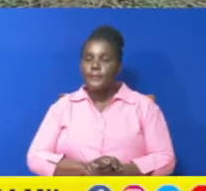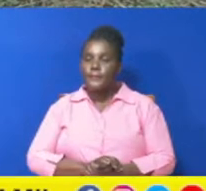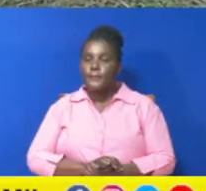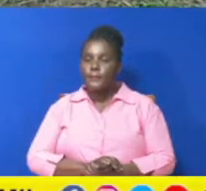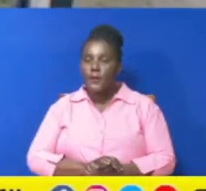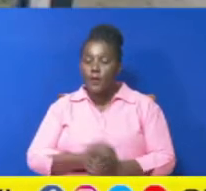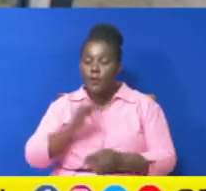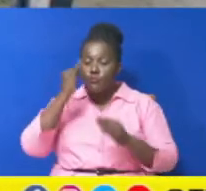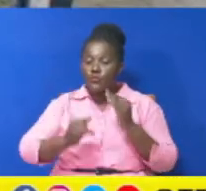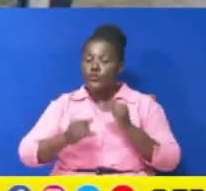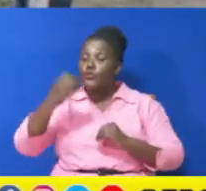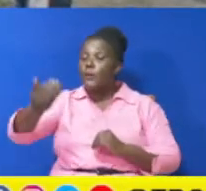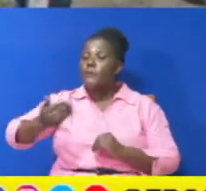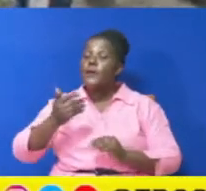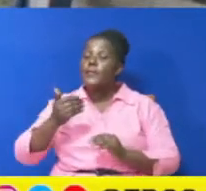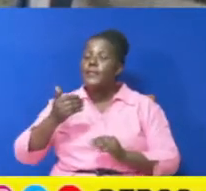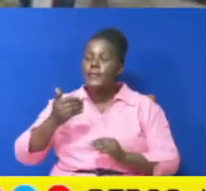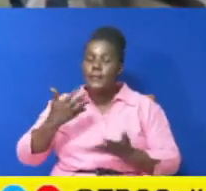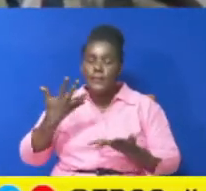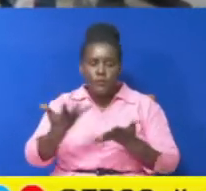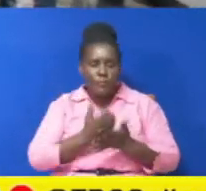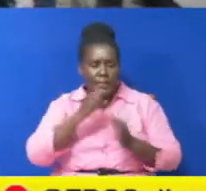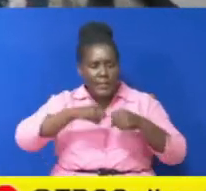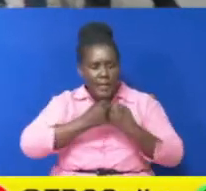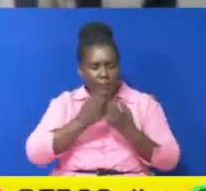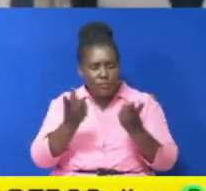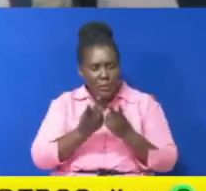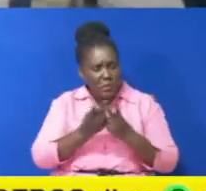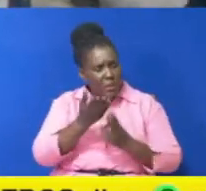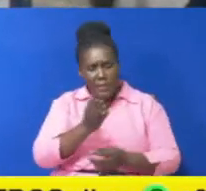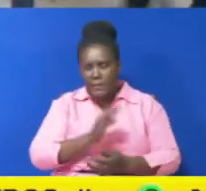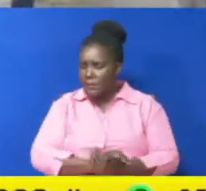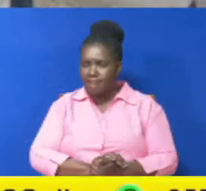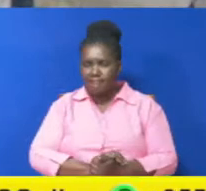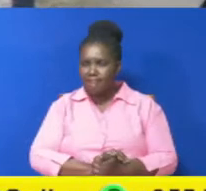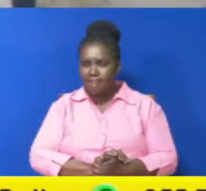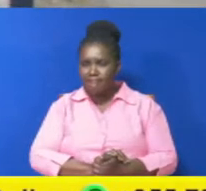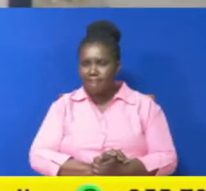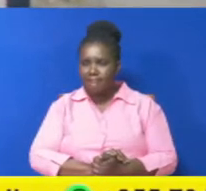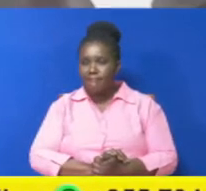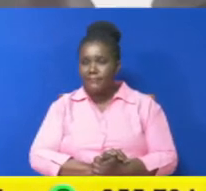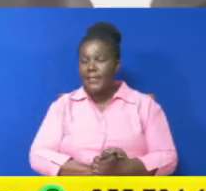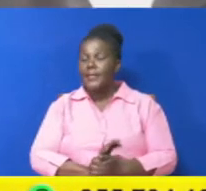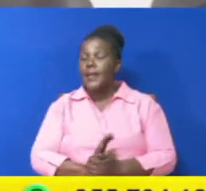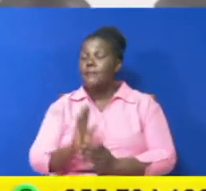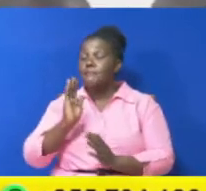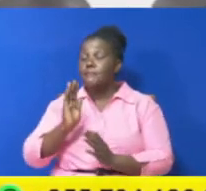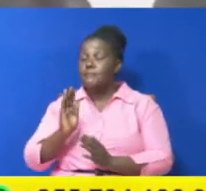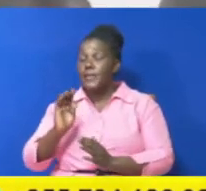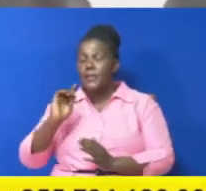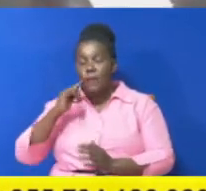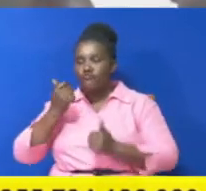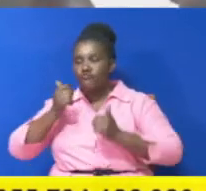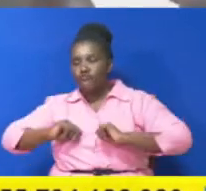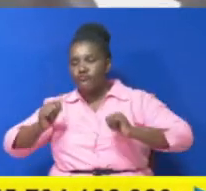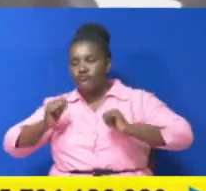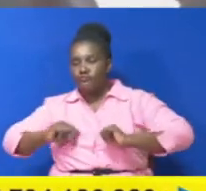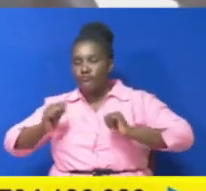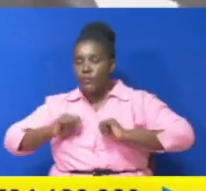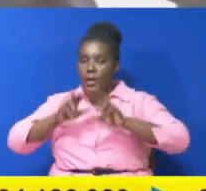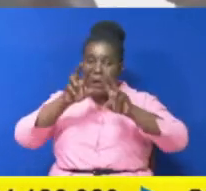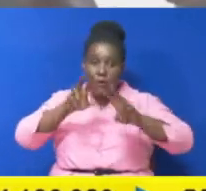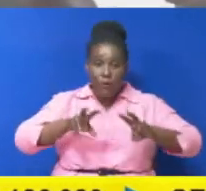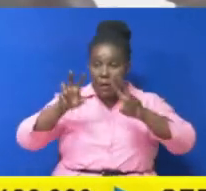Tunapokuja mwisho wa mwezi ujao, tusikutane na changamoto hizo tulizokutana sasa hivi. Na mnapopita kukagua na kutoa